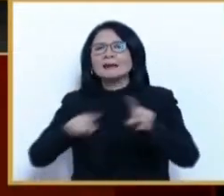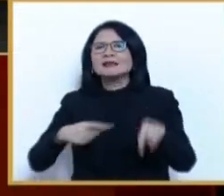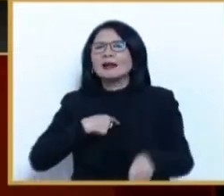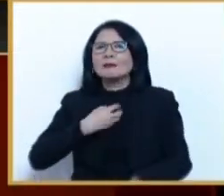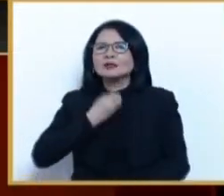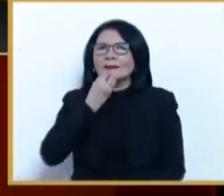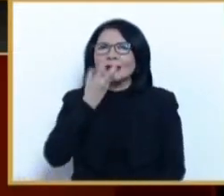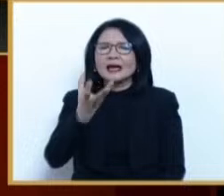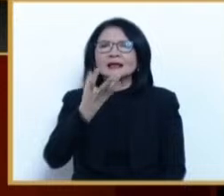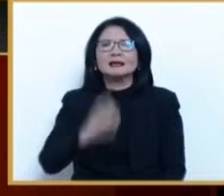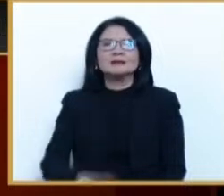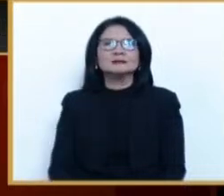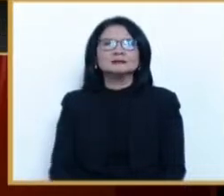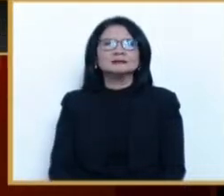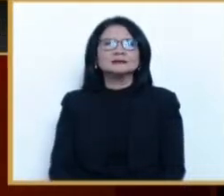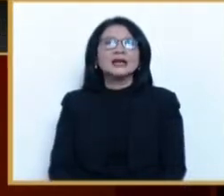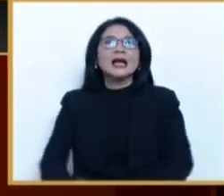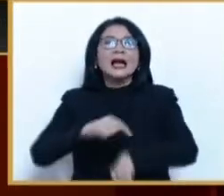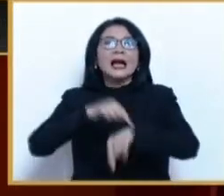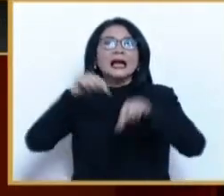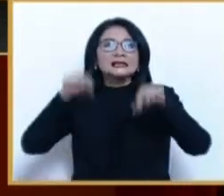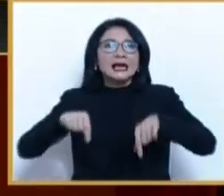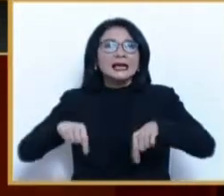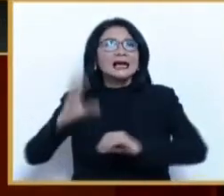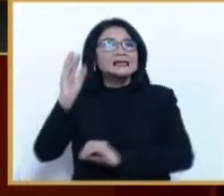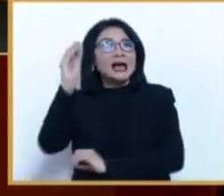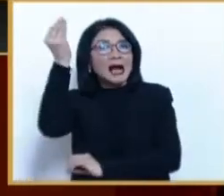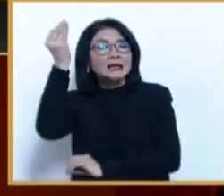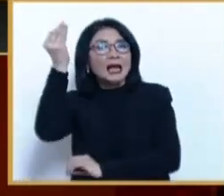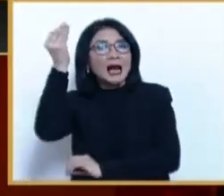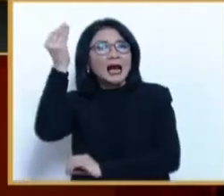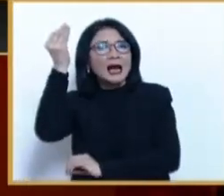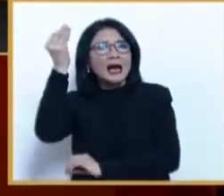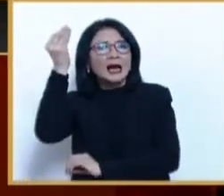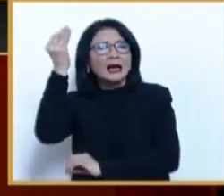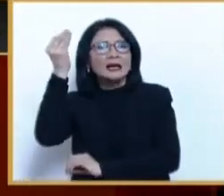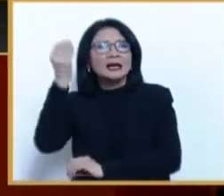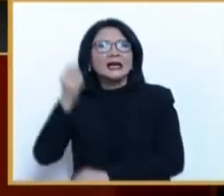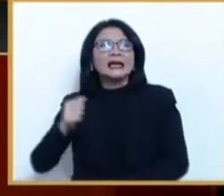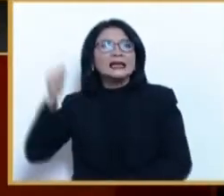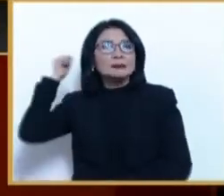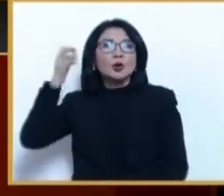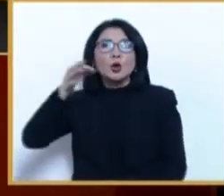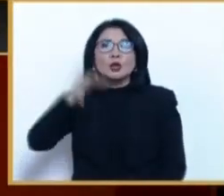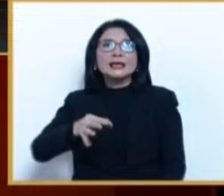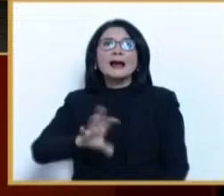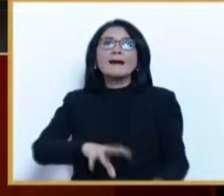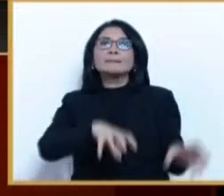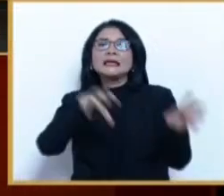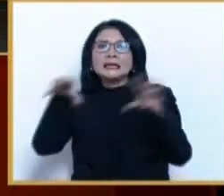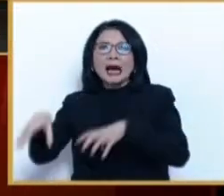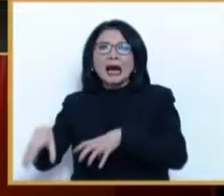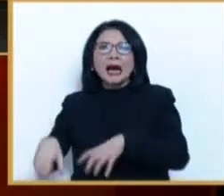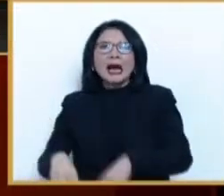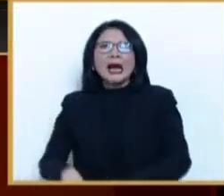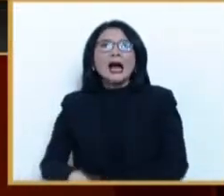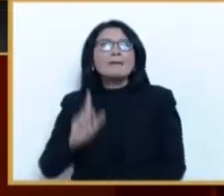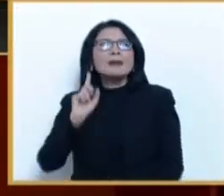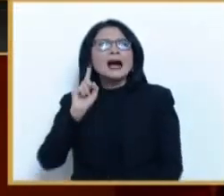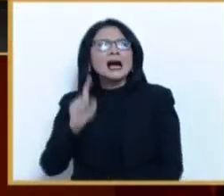sampaikan adalah sekarang Jakarta karena ibuota sudah berpindah masih